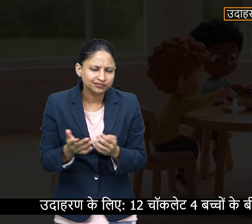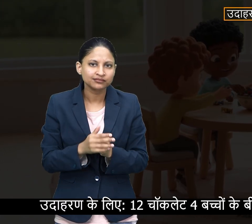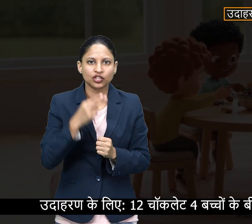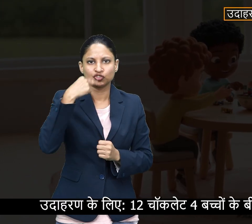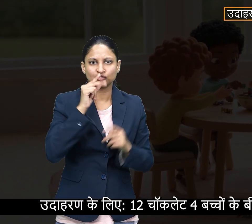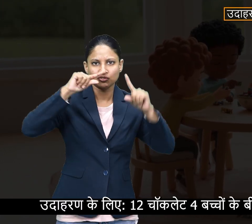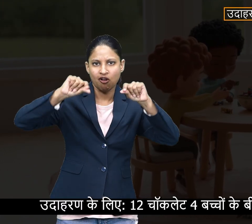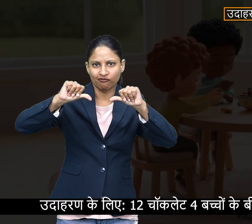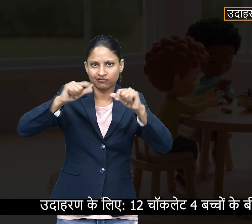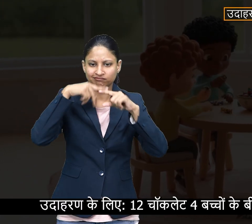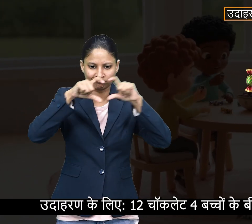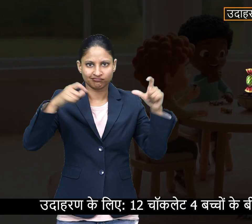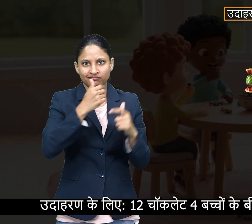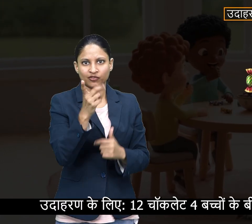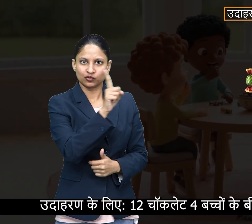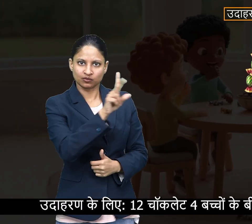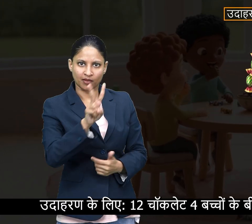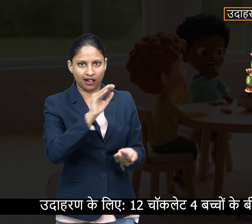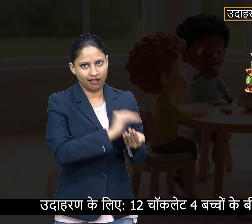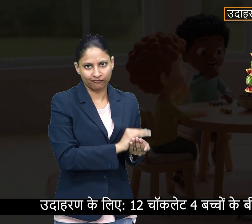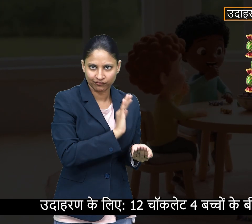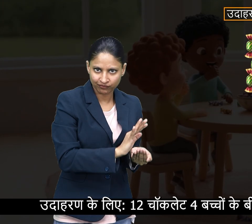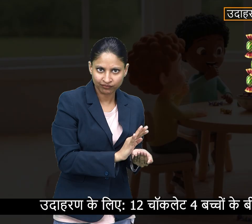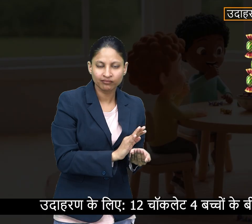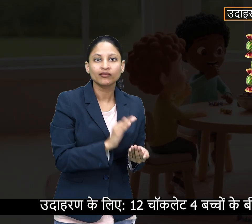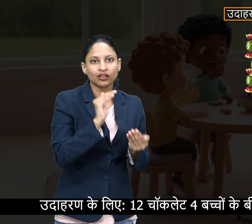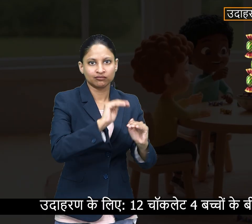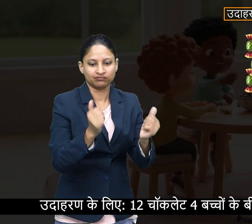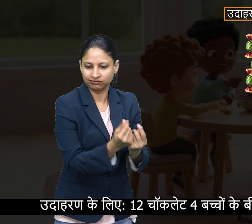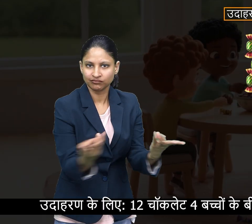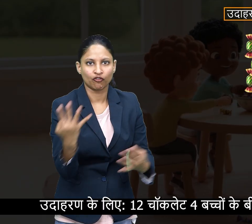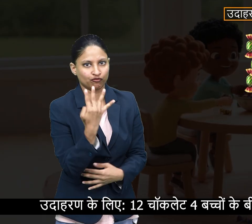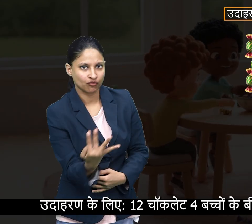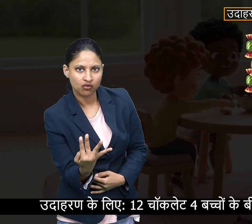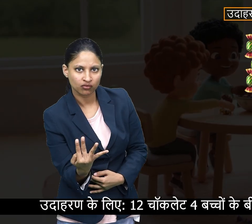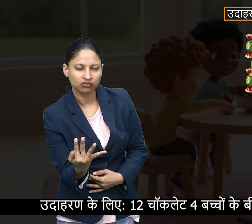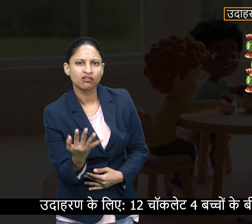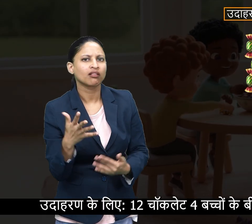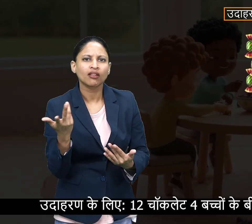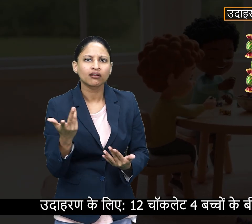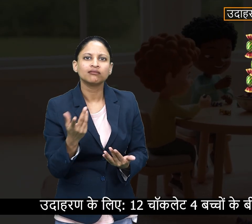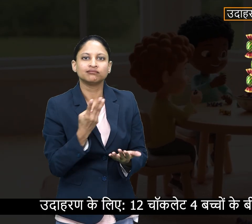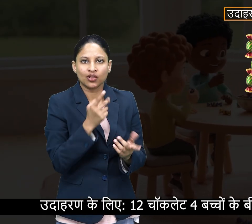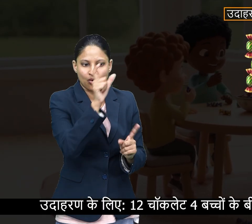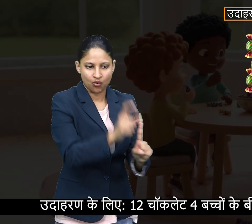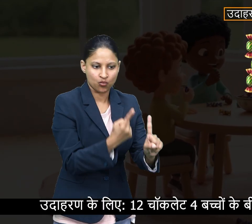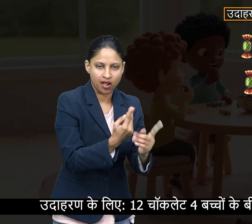उदाहरण के लिए 12 चॉकलेट 4 बच्चों के बीच बांटी गई, प्रत्येक बच्चे को 3 मिलती है।